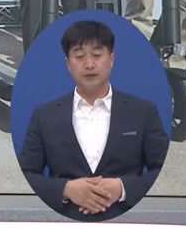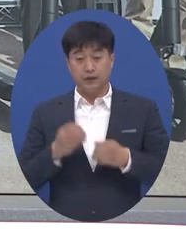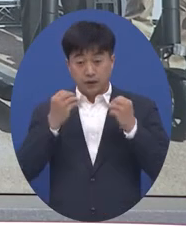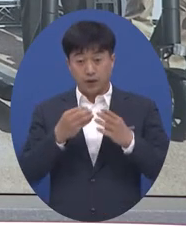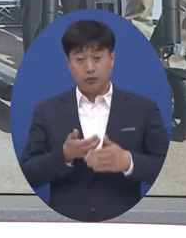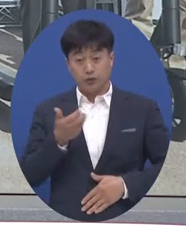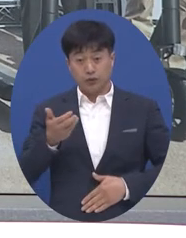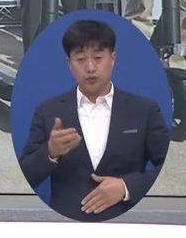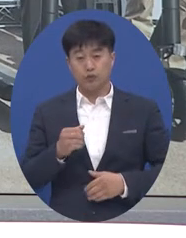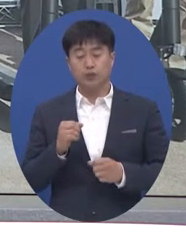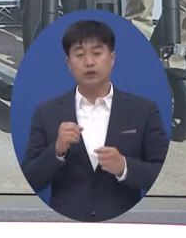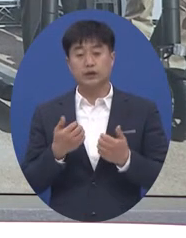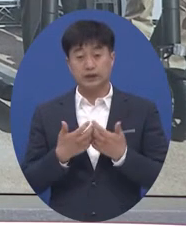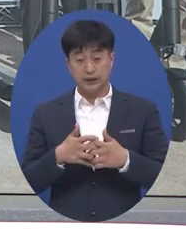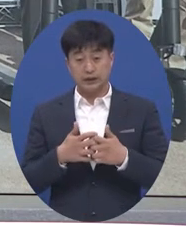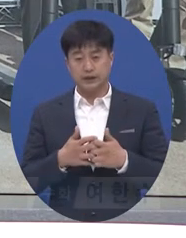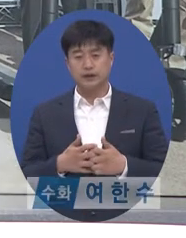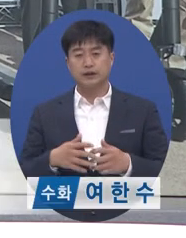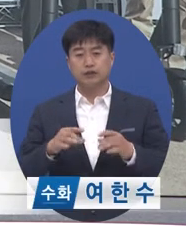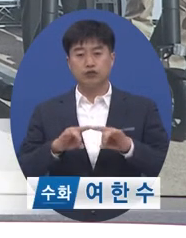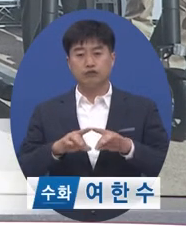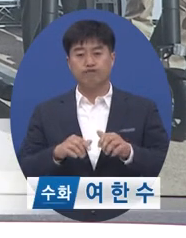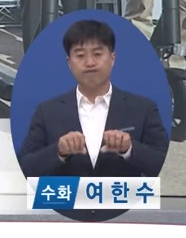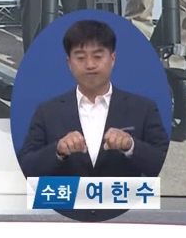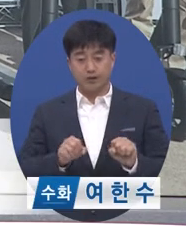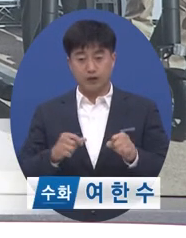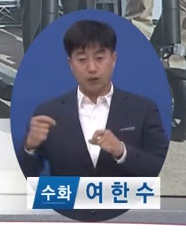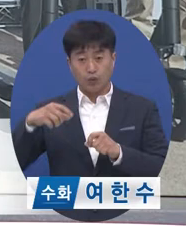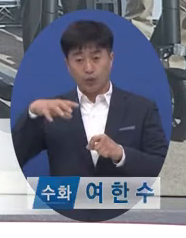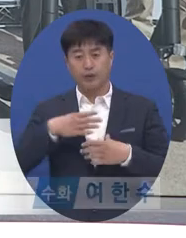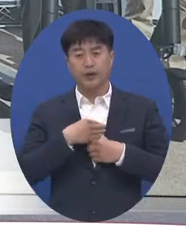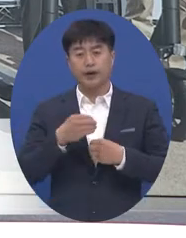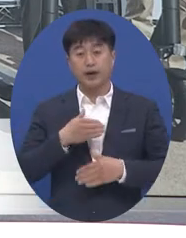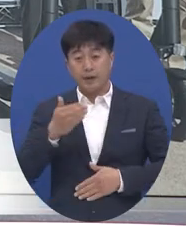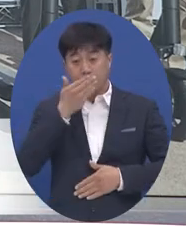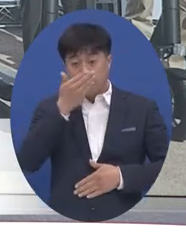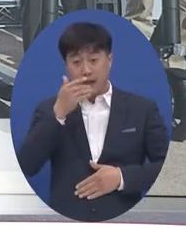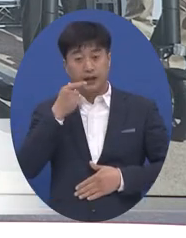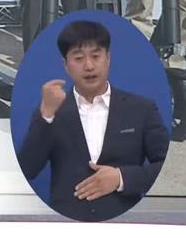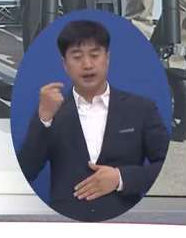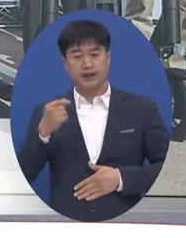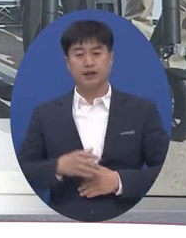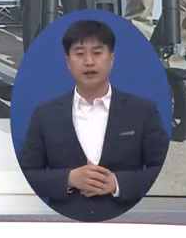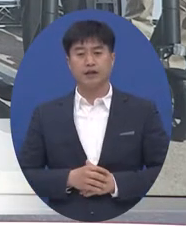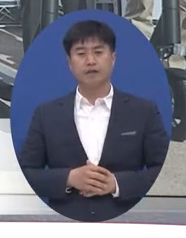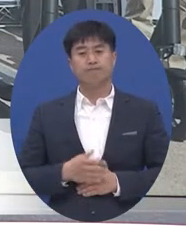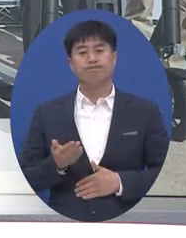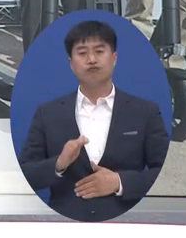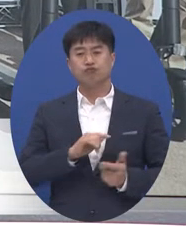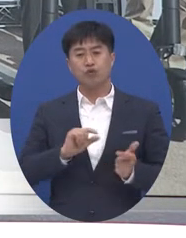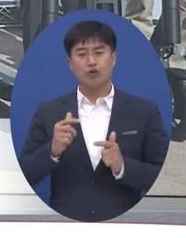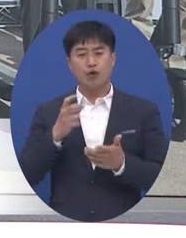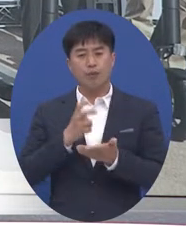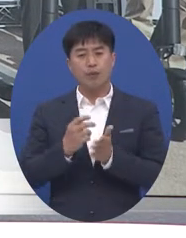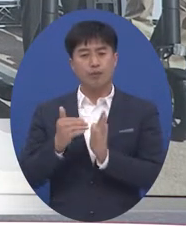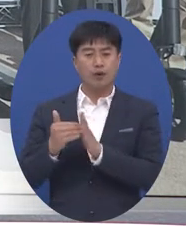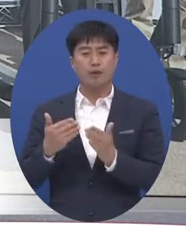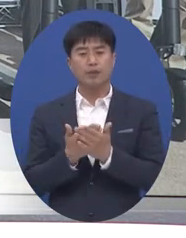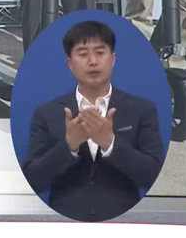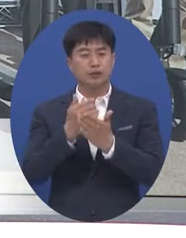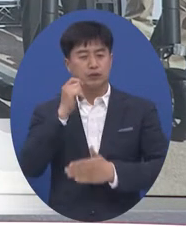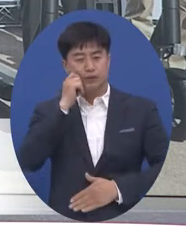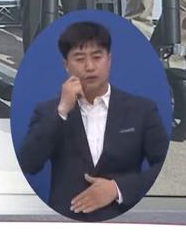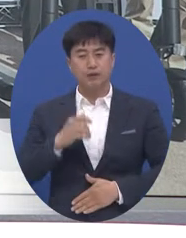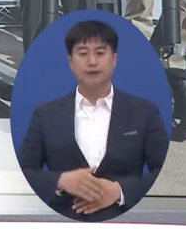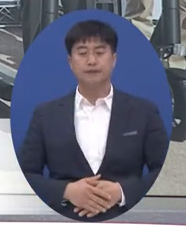새로운 이동수단으로 각광받는 전동 킥보드. 가까운 거리 편하게 갈수 있어 인기인데요. 하지만 각종 규제에 막혀 활성화되지